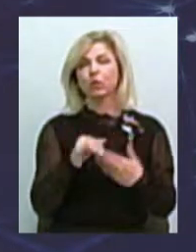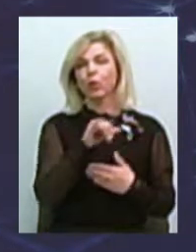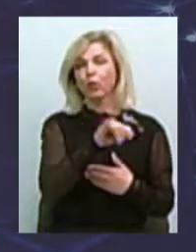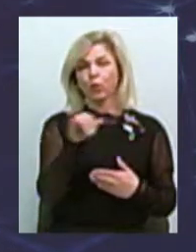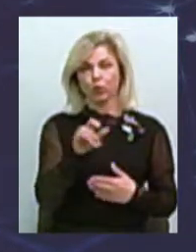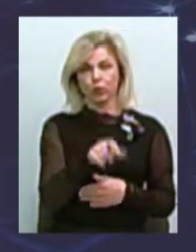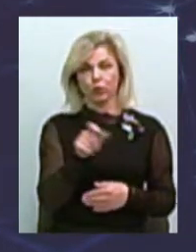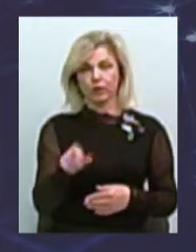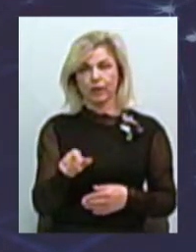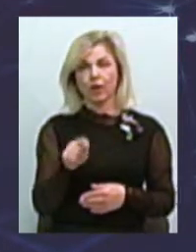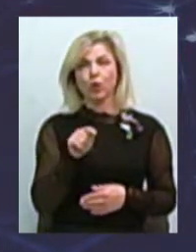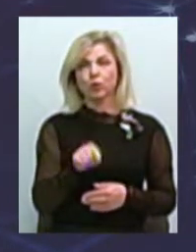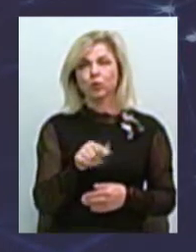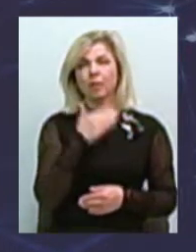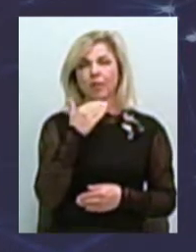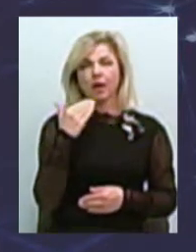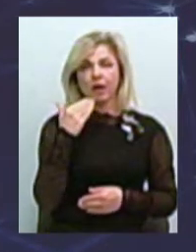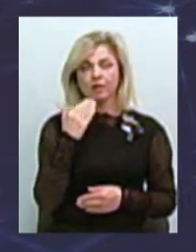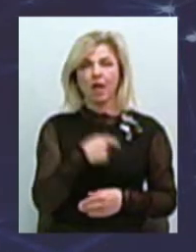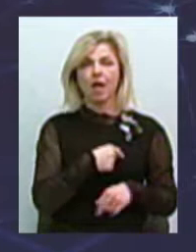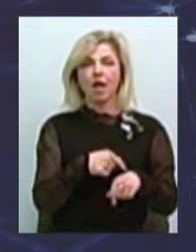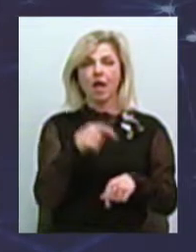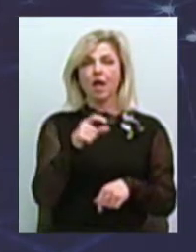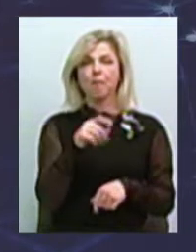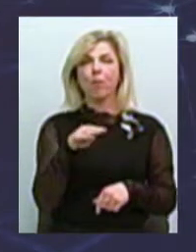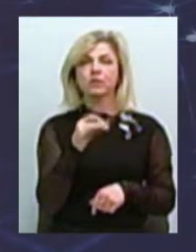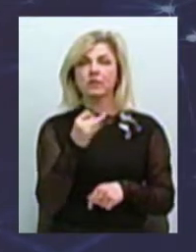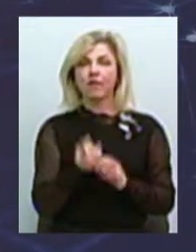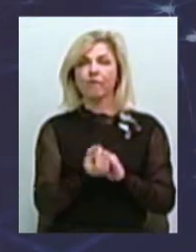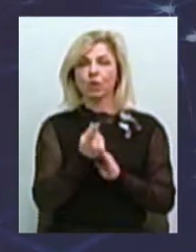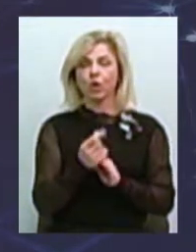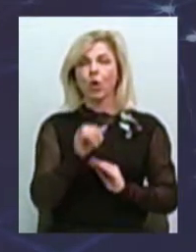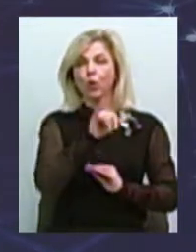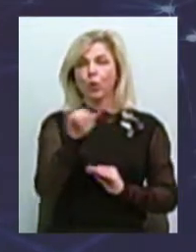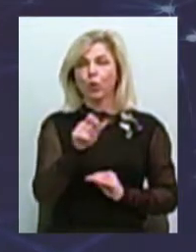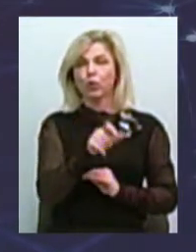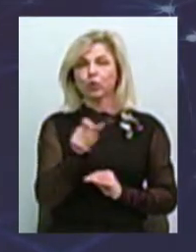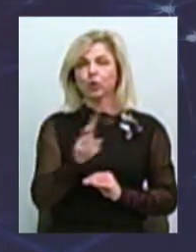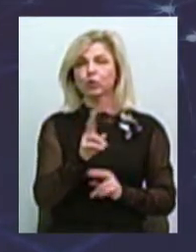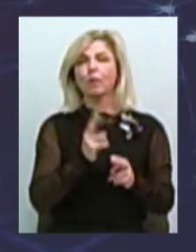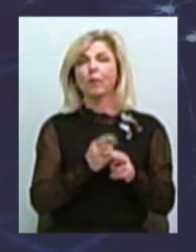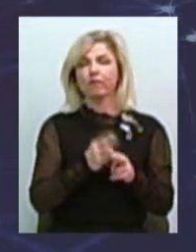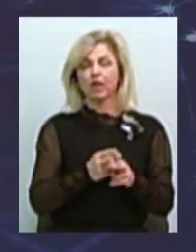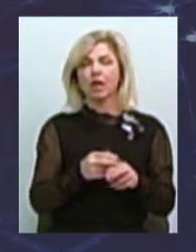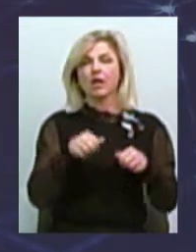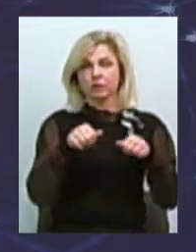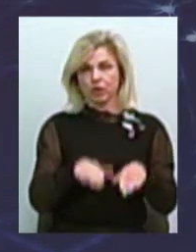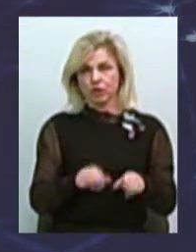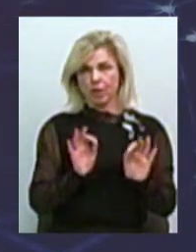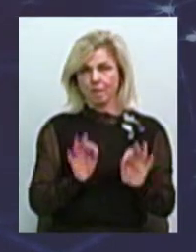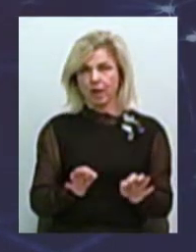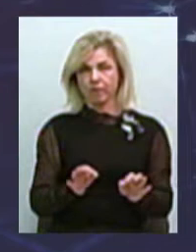Тут багато емоцій виникає у людей, які заважають прийняттю вірного рішення. Бо все ж